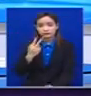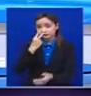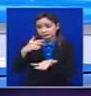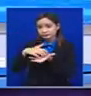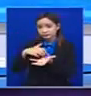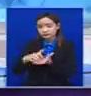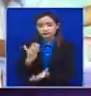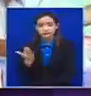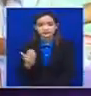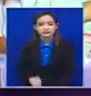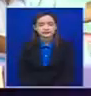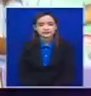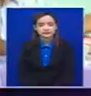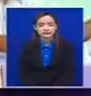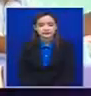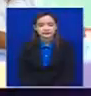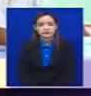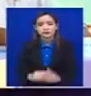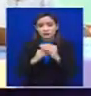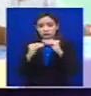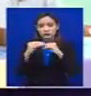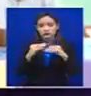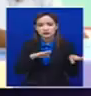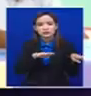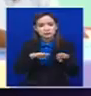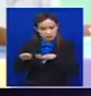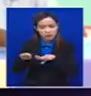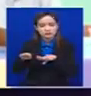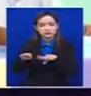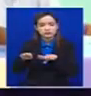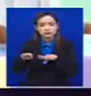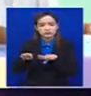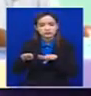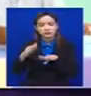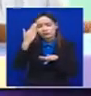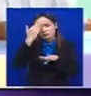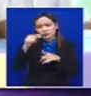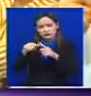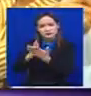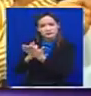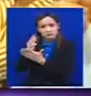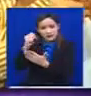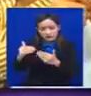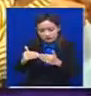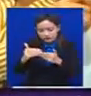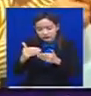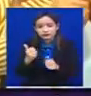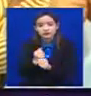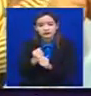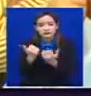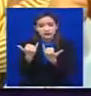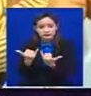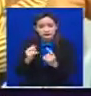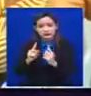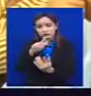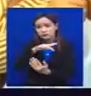ค่ะ กระบวนการจะมีความพร้อมผ่านที่เอกันนั่นแหละไม่งั้นมันไม่สามารถขับเคลื่อนไปได้ถึงขนาดนี้แต่ทบทวนสิ่งแวด